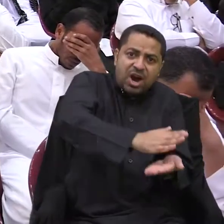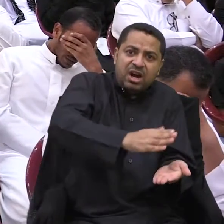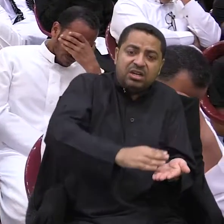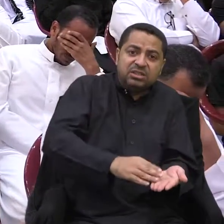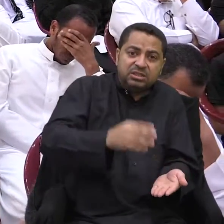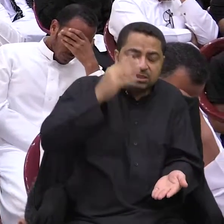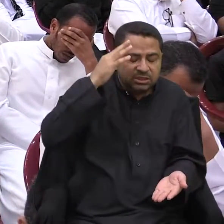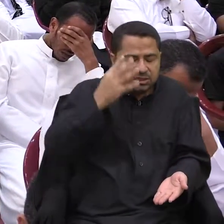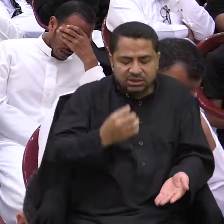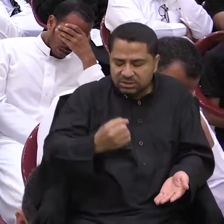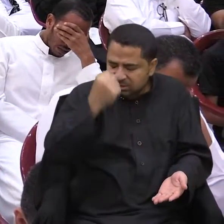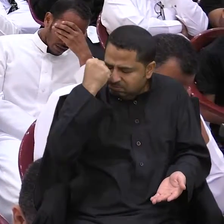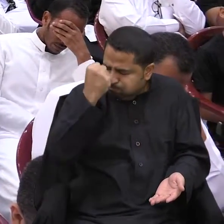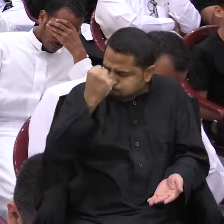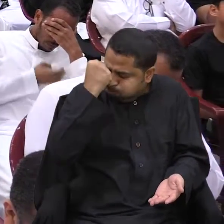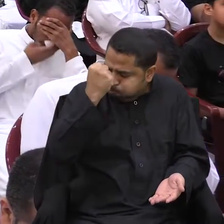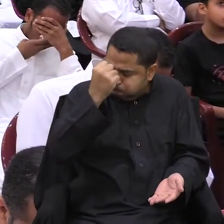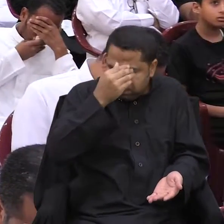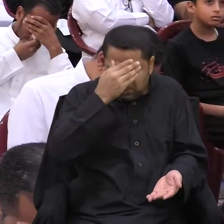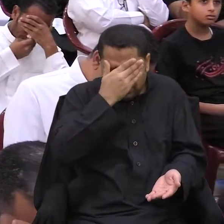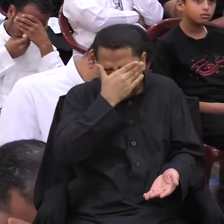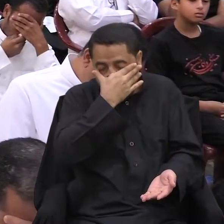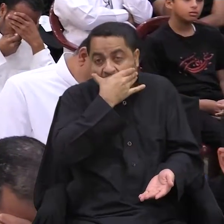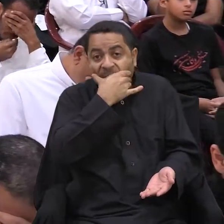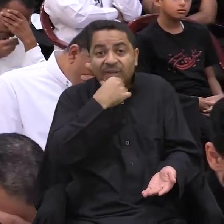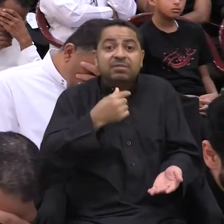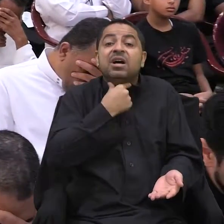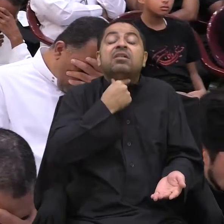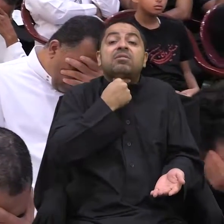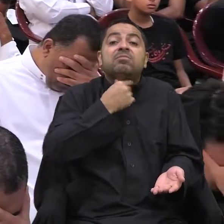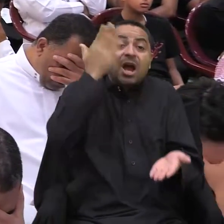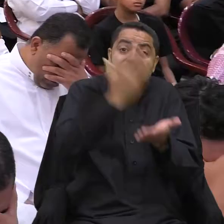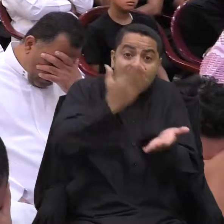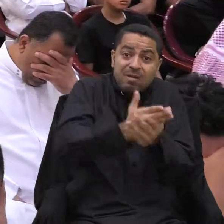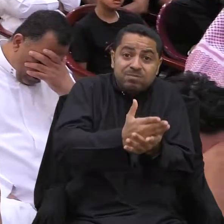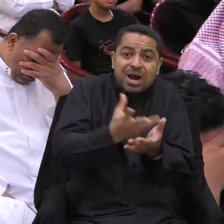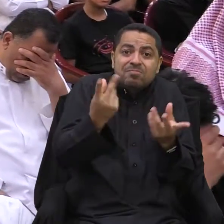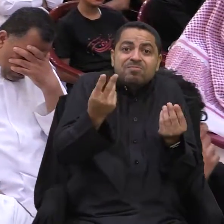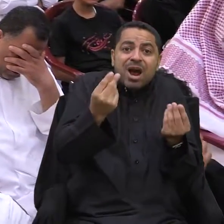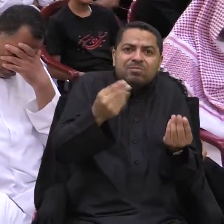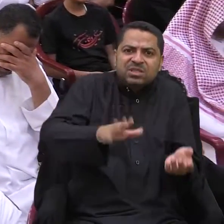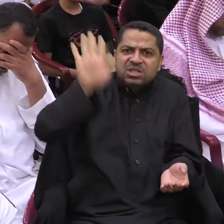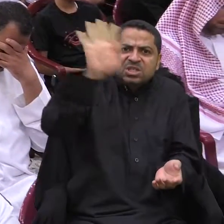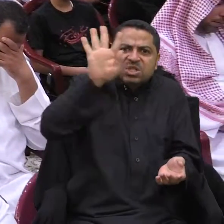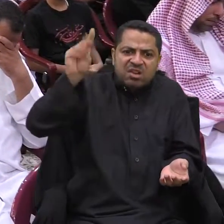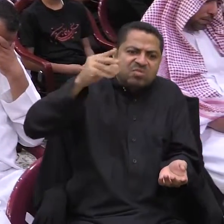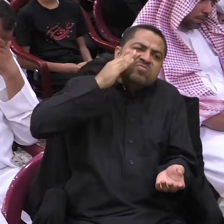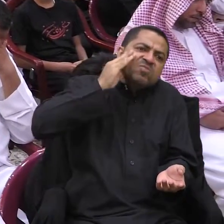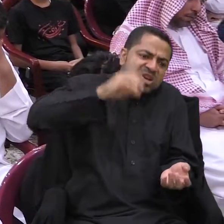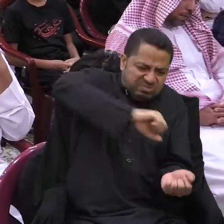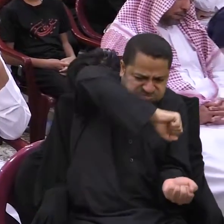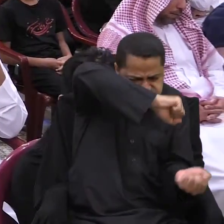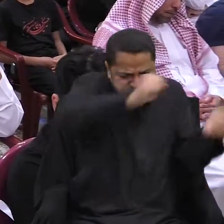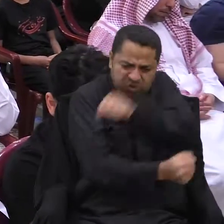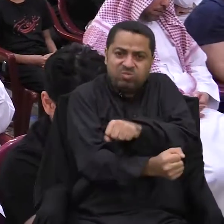أكثر من هذا تقول الرواية، لم يقطعه من الأمام ثم كبه على